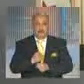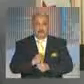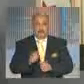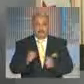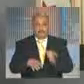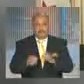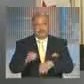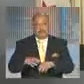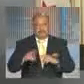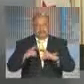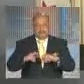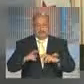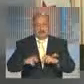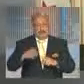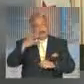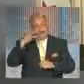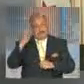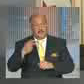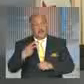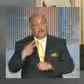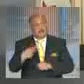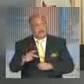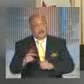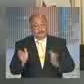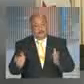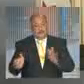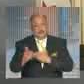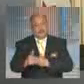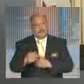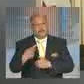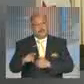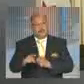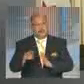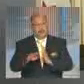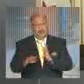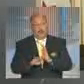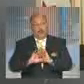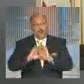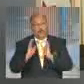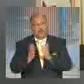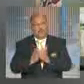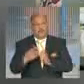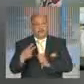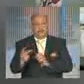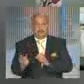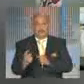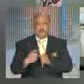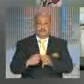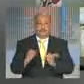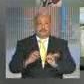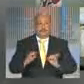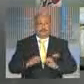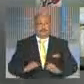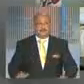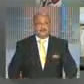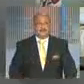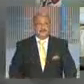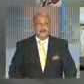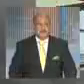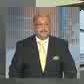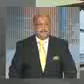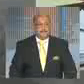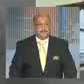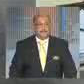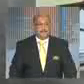ما أنجدت اللجنة هذه وفي خصوص الإجراءات اللي تم اتخاذها. الغموض ما زال يلف هذه القضية،